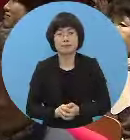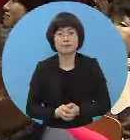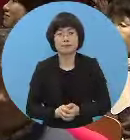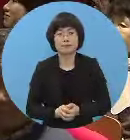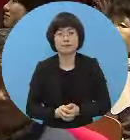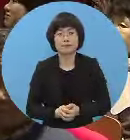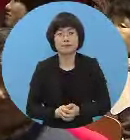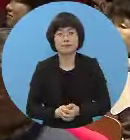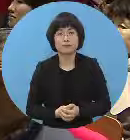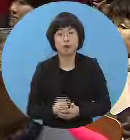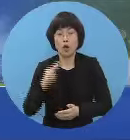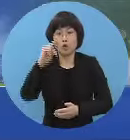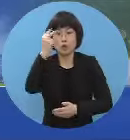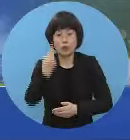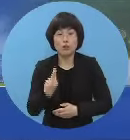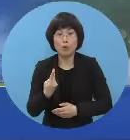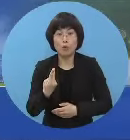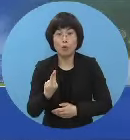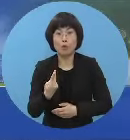도정뉴스입니다.